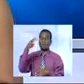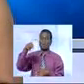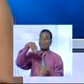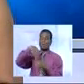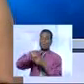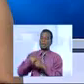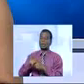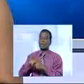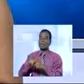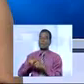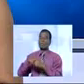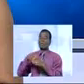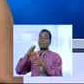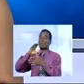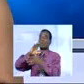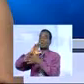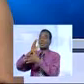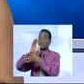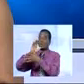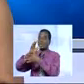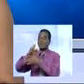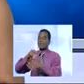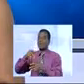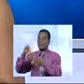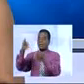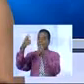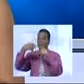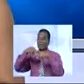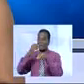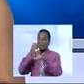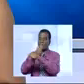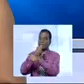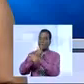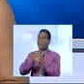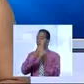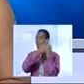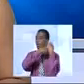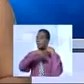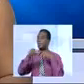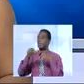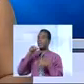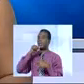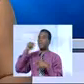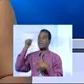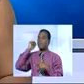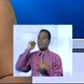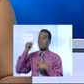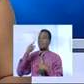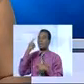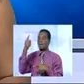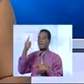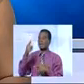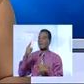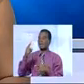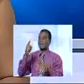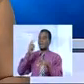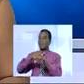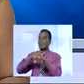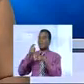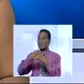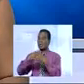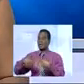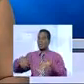les images, il est à Abidjan depuis hier. L'un des temps forts de sa visite officielle, une signature